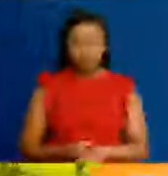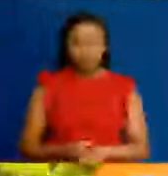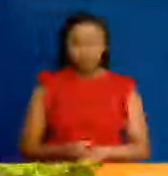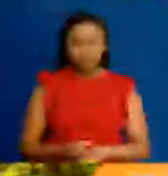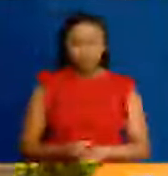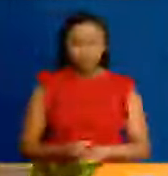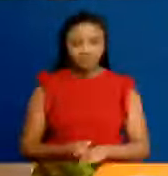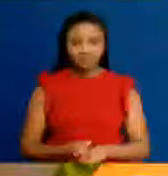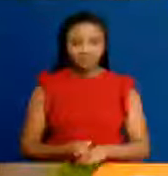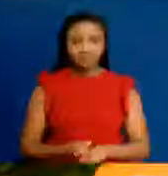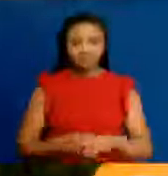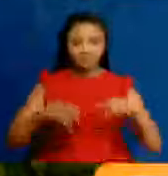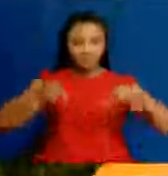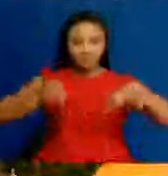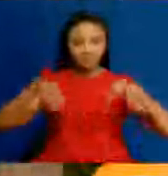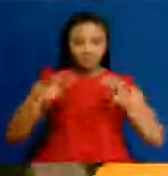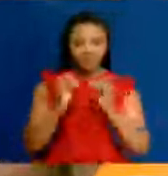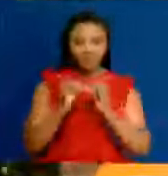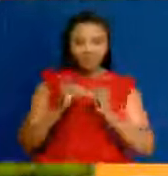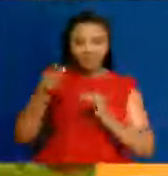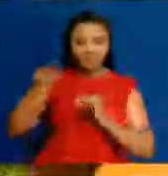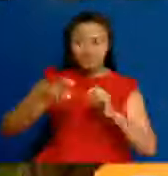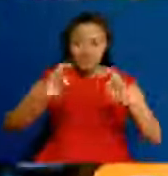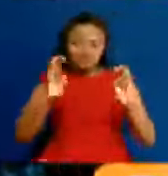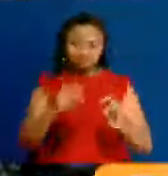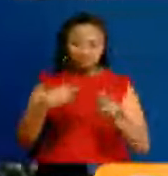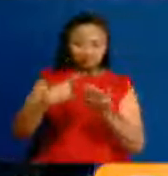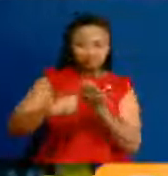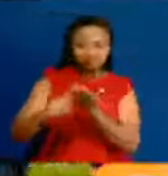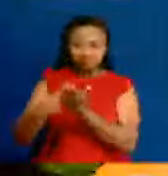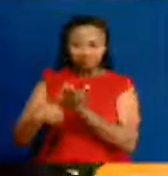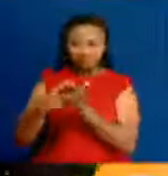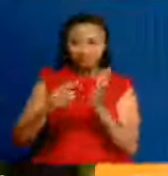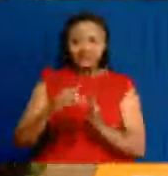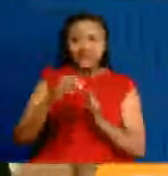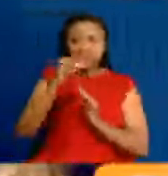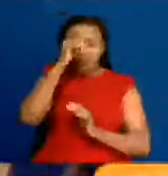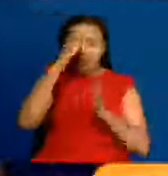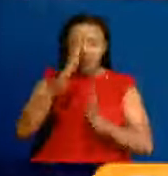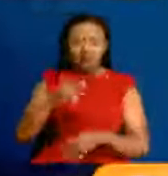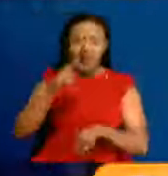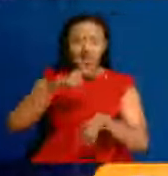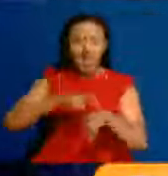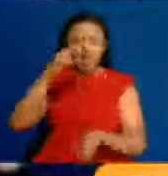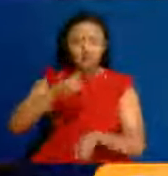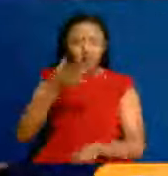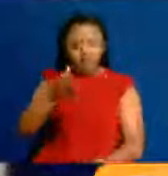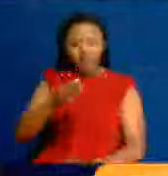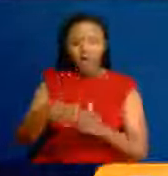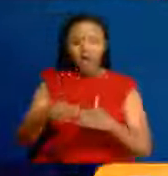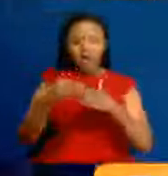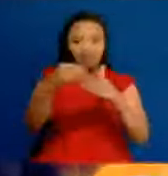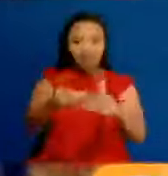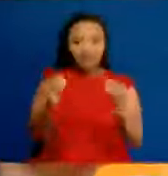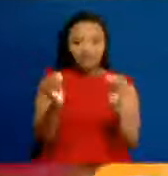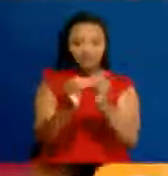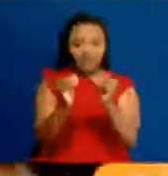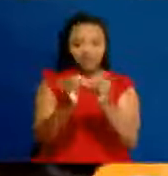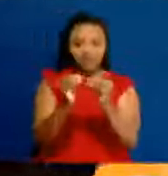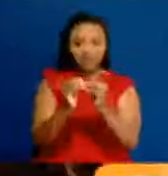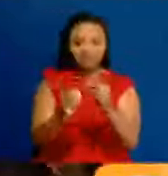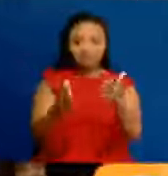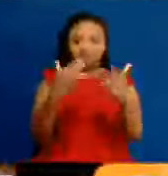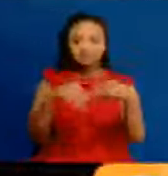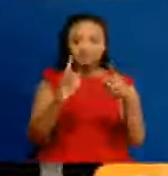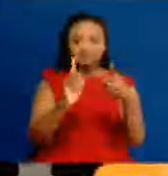Katika mazungumzo ya leo, mrengo wa Kenya Kwanza uliongozwa na gavana wa Embu, Cecil Mbarire, mbunge wa